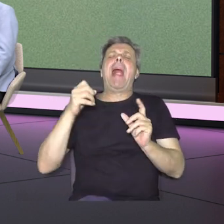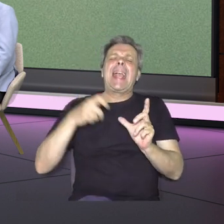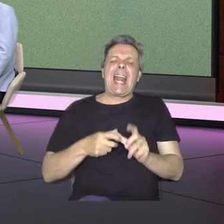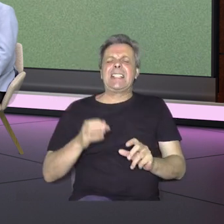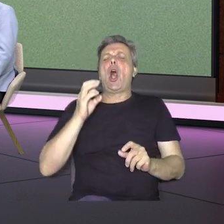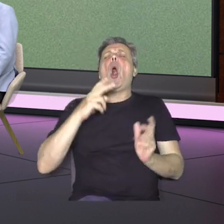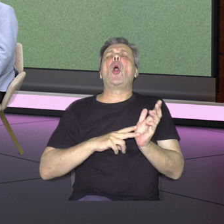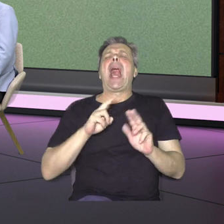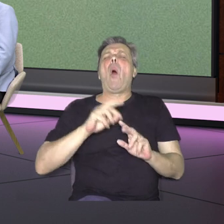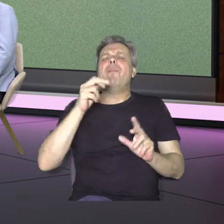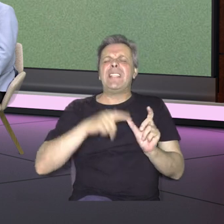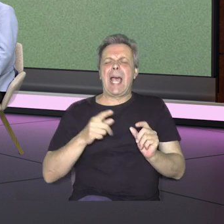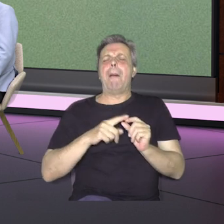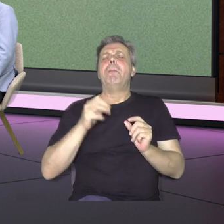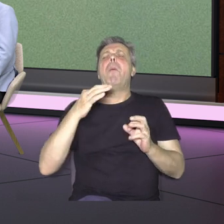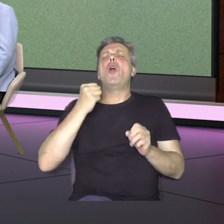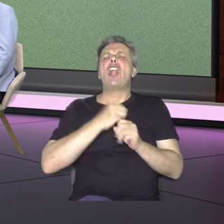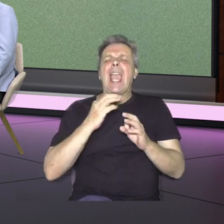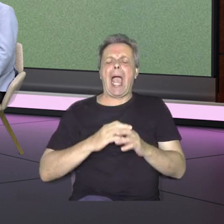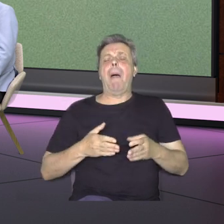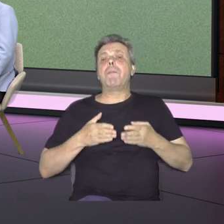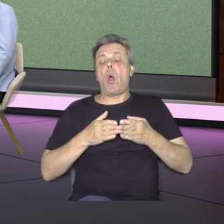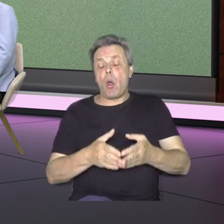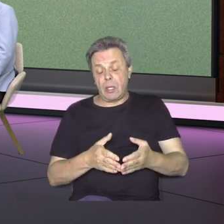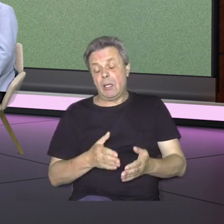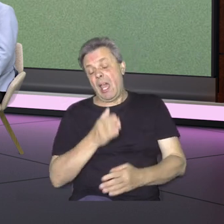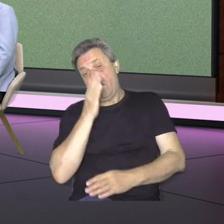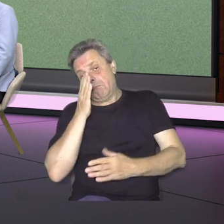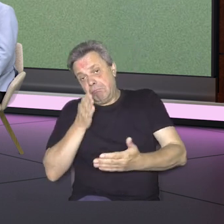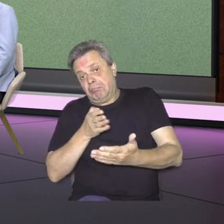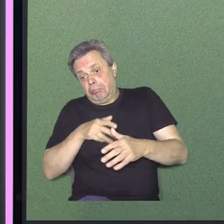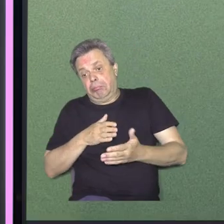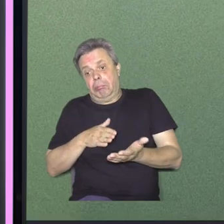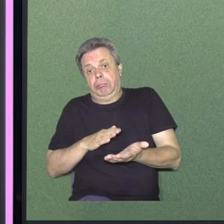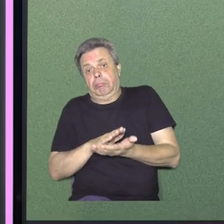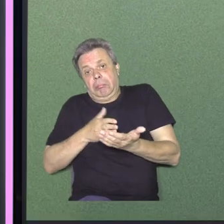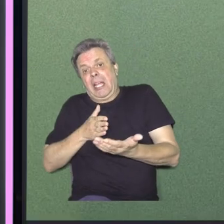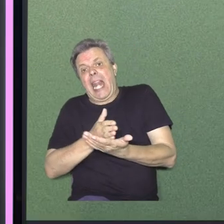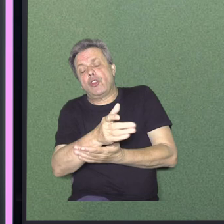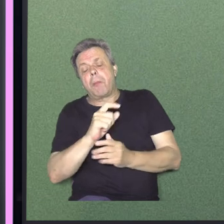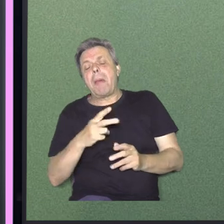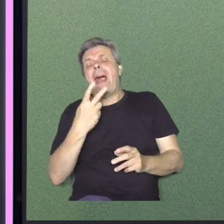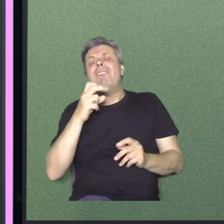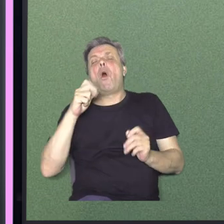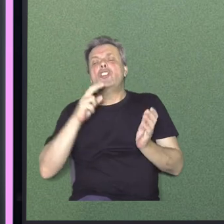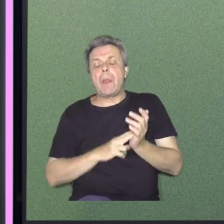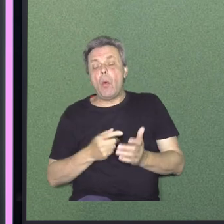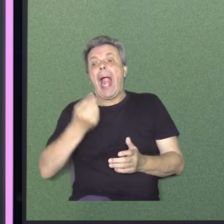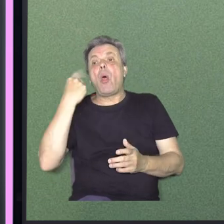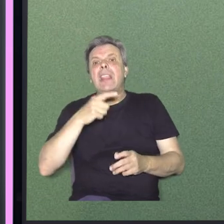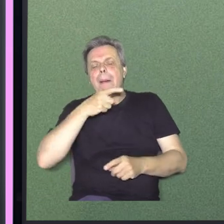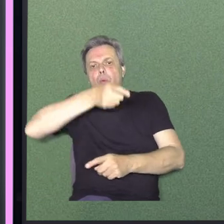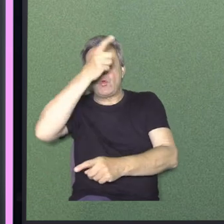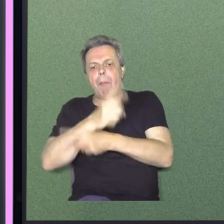Orahovice, iz Požege, Broda, krenuli su prema tom Vočinu. Ali na jednom komanda